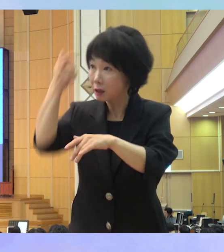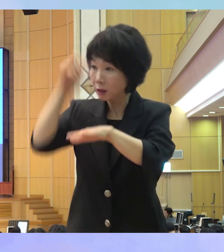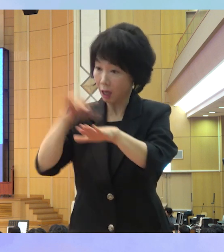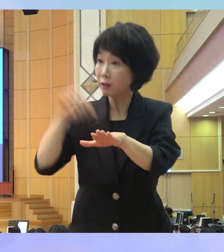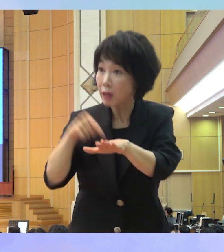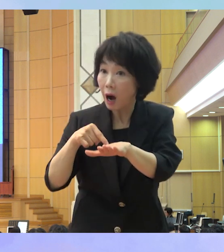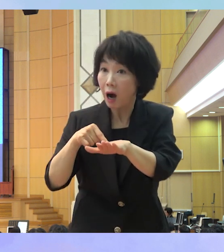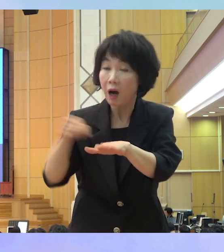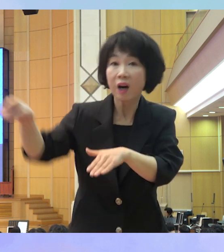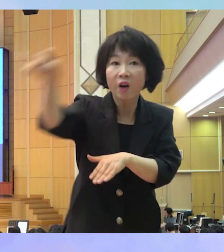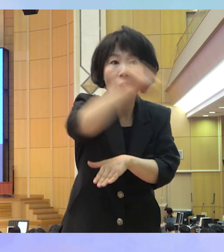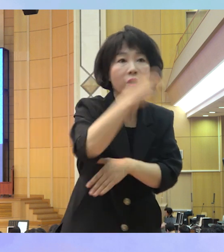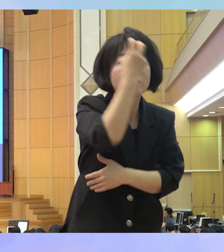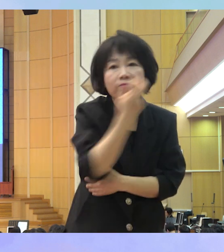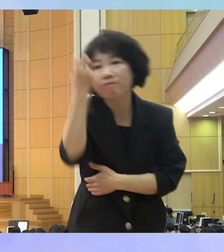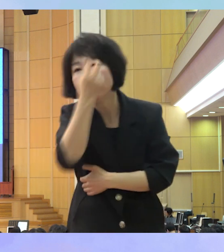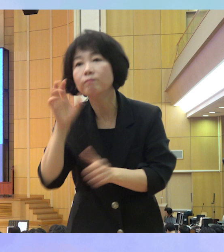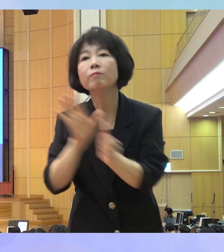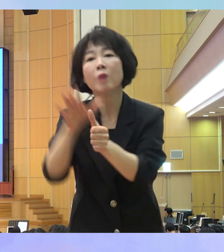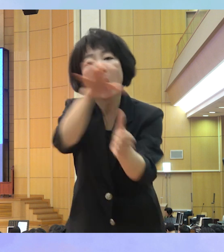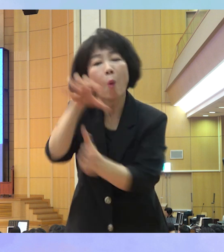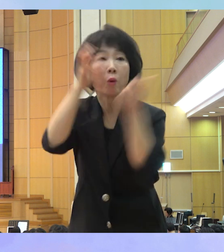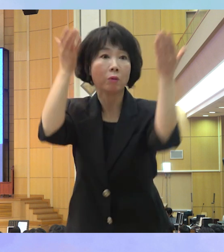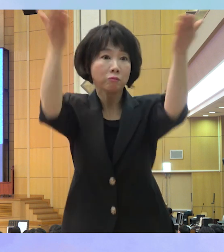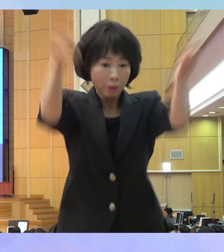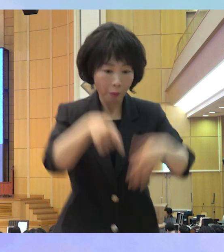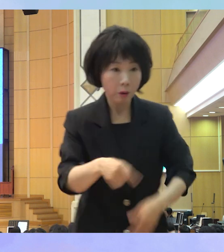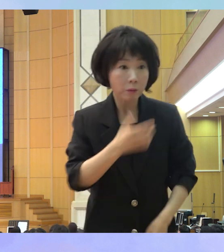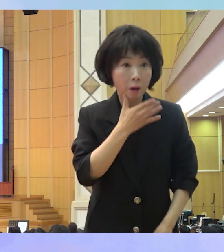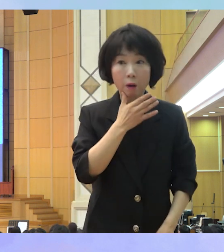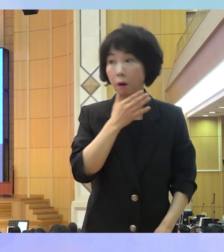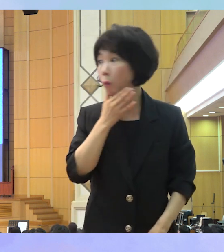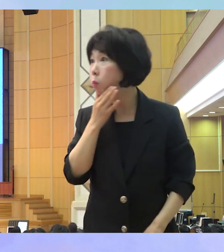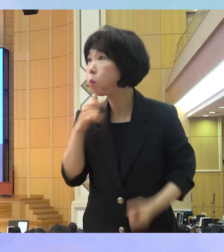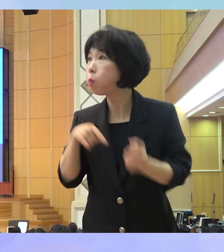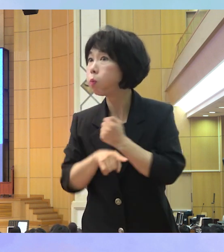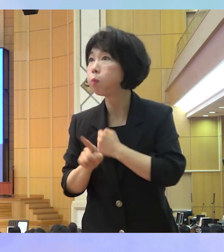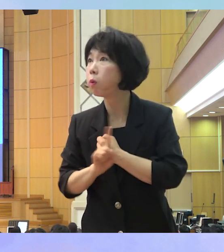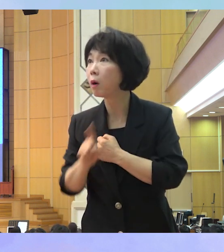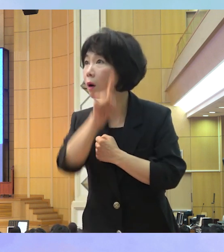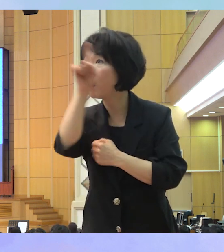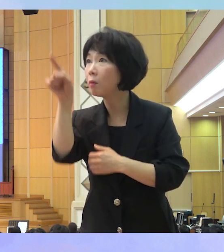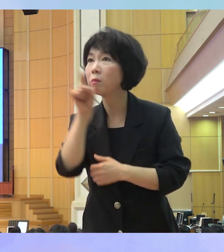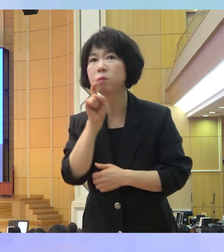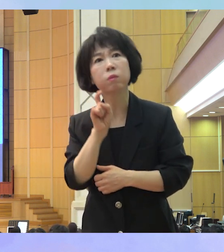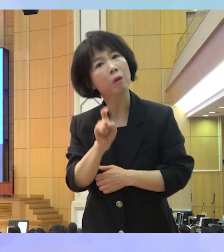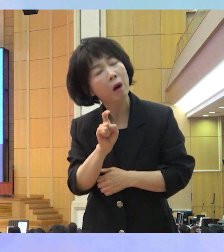바뀌어요. 지금 지혜를 인칭대명사로 바꿔서 얘기하고 있는 거예요.